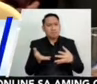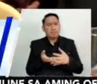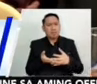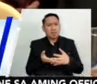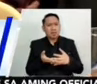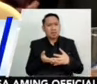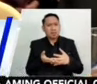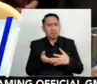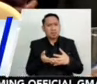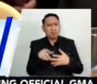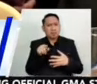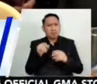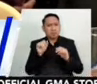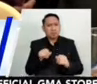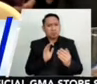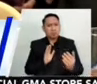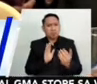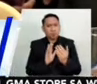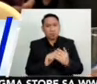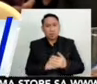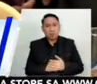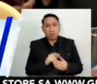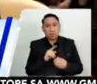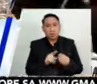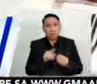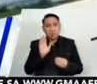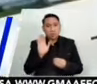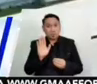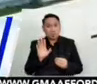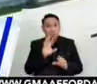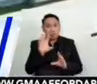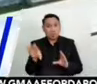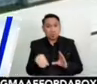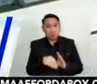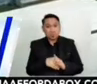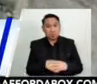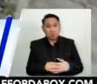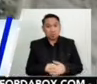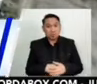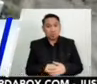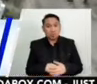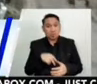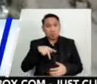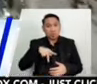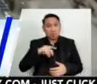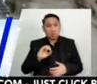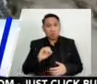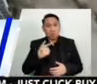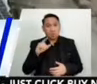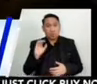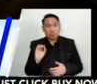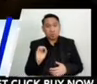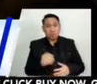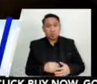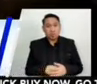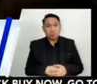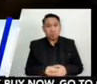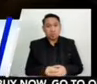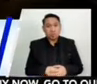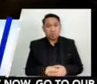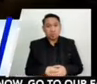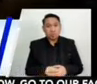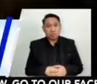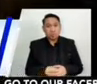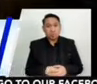ni go kaugnay sa pagkakasangkot umano niya sa operasyon ng Pogo o Philippine offshore gaming operators at